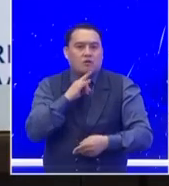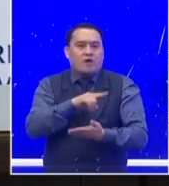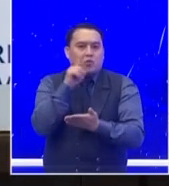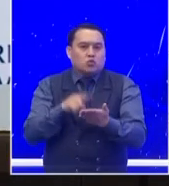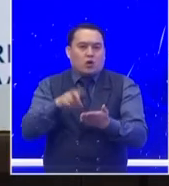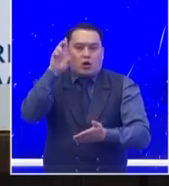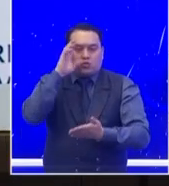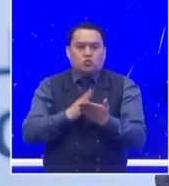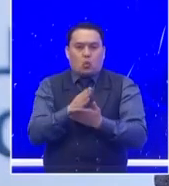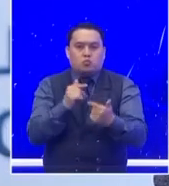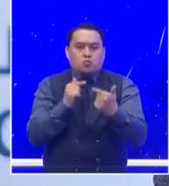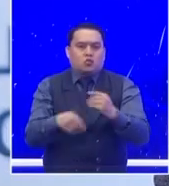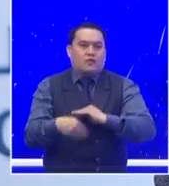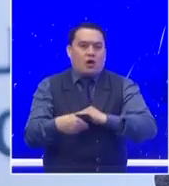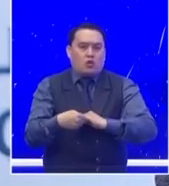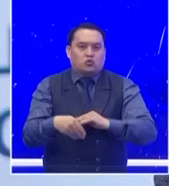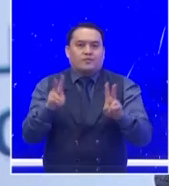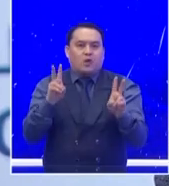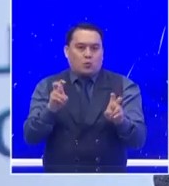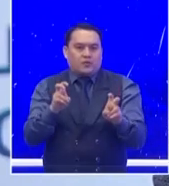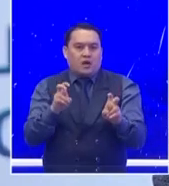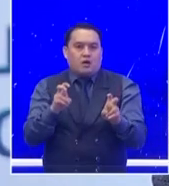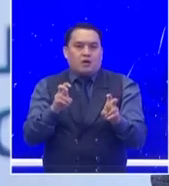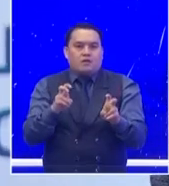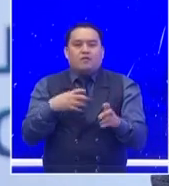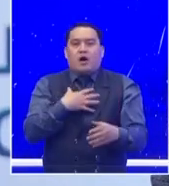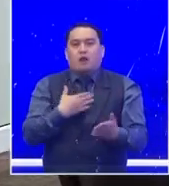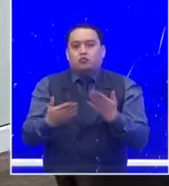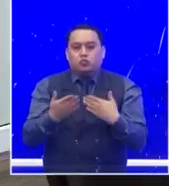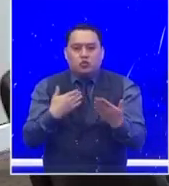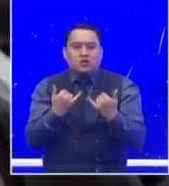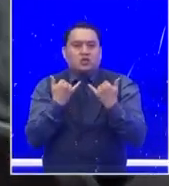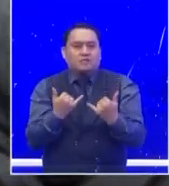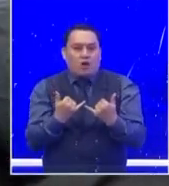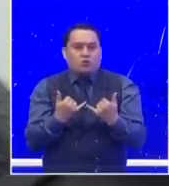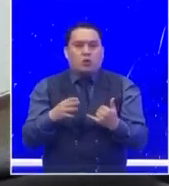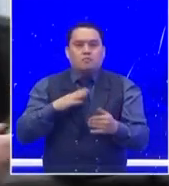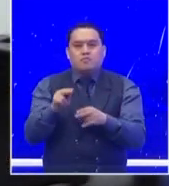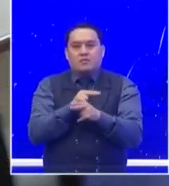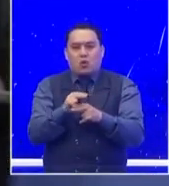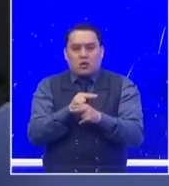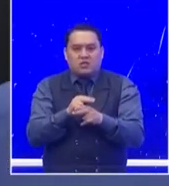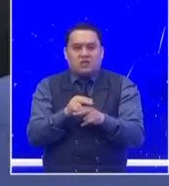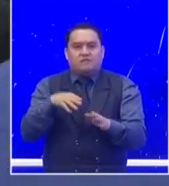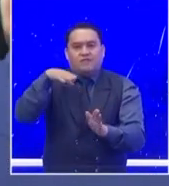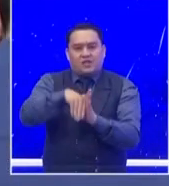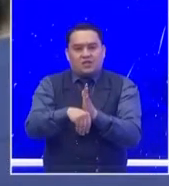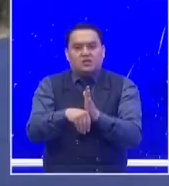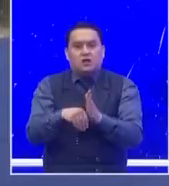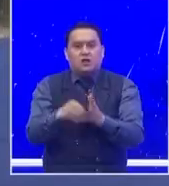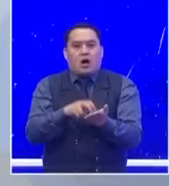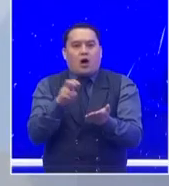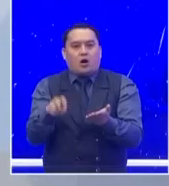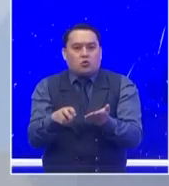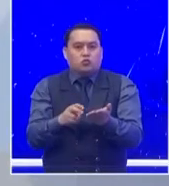вопросам государственной службы и противодействия коррупции. Одной из самых обсуждаемых новелл этого пакета поправок стало введение института